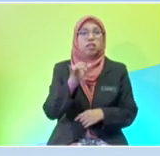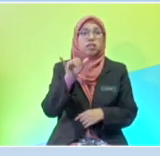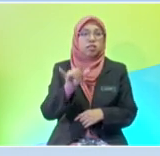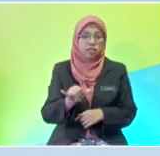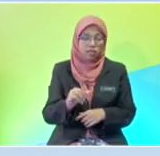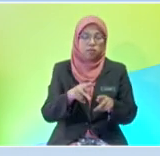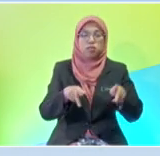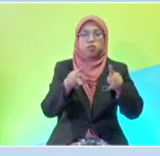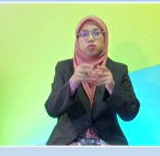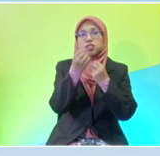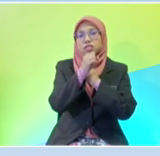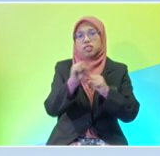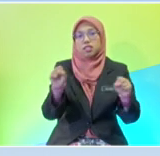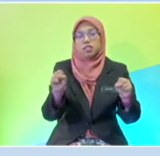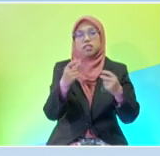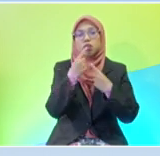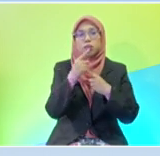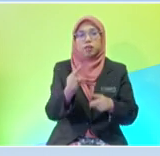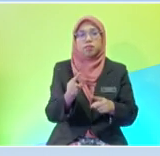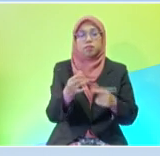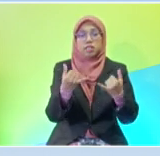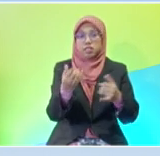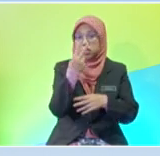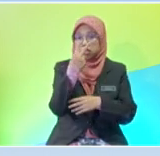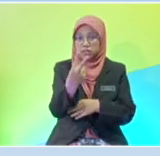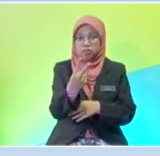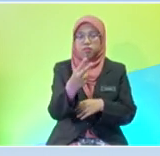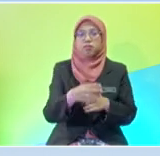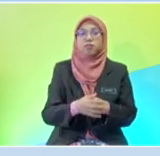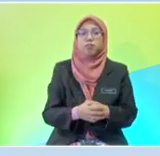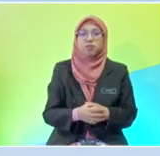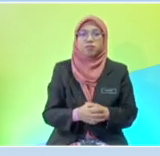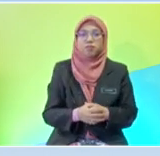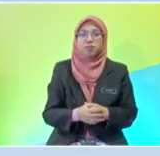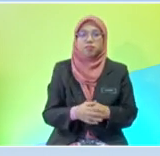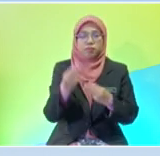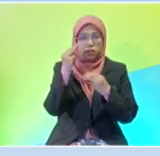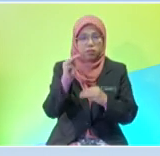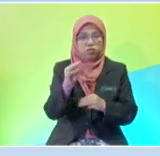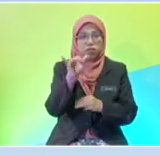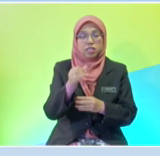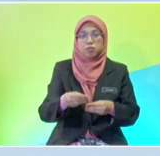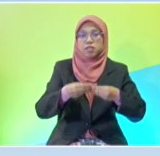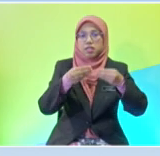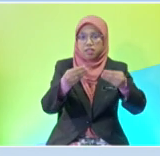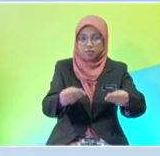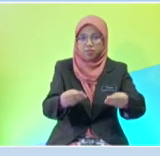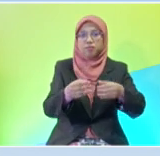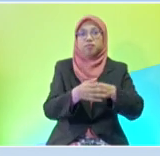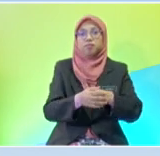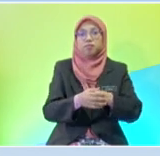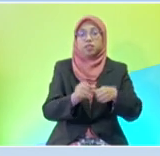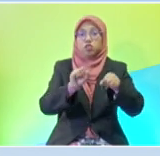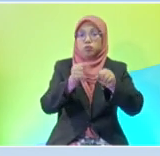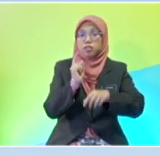baik sebelum kita tengok dulu maklumat yang diberikan oleh sholat supaya kita